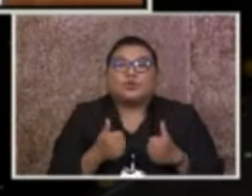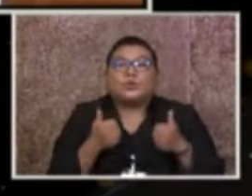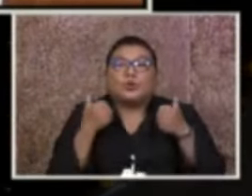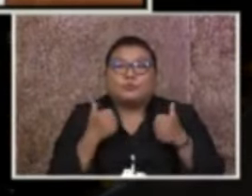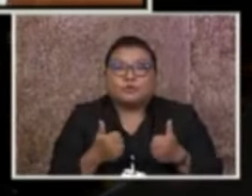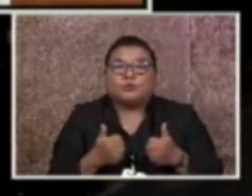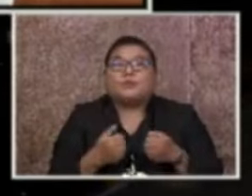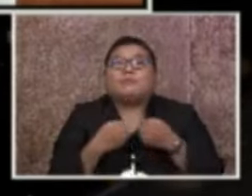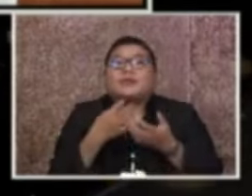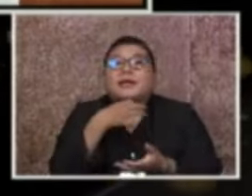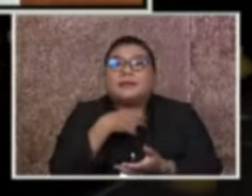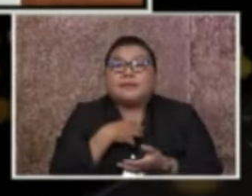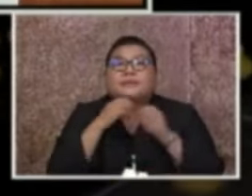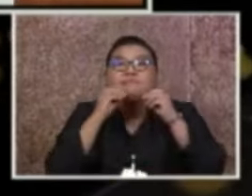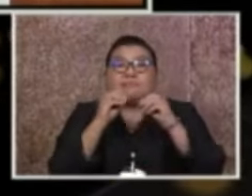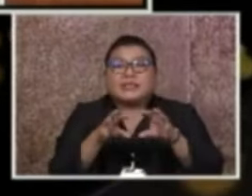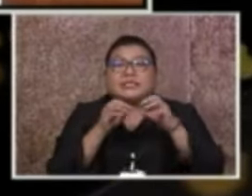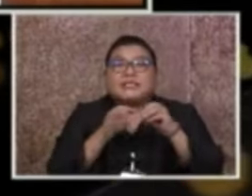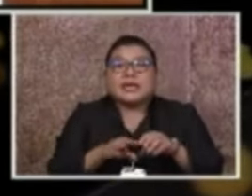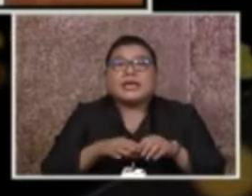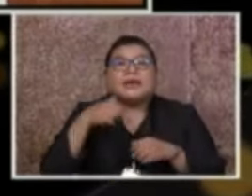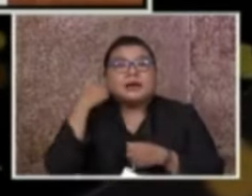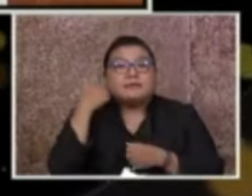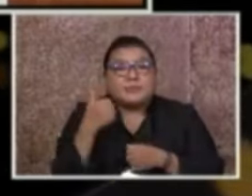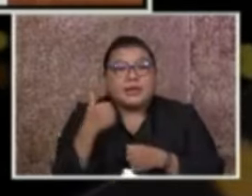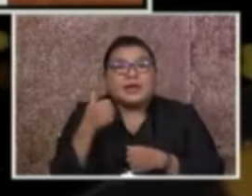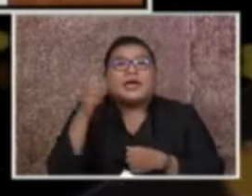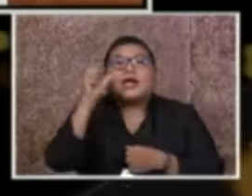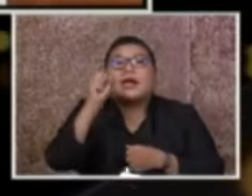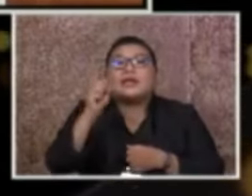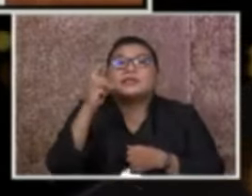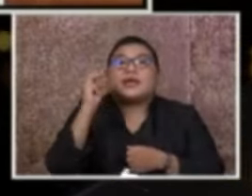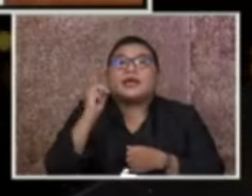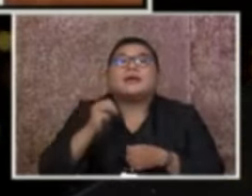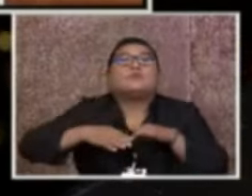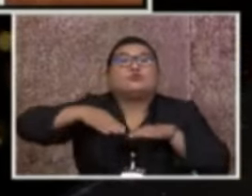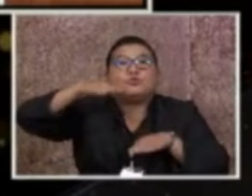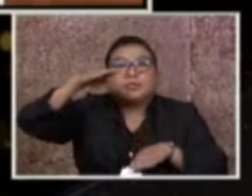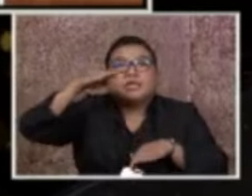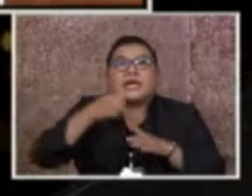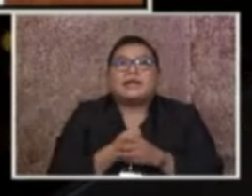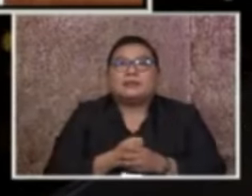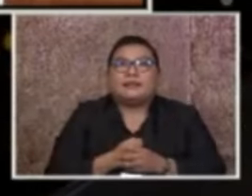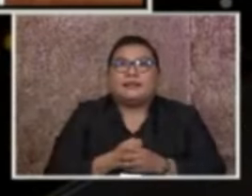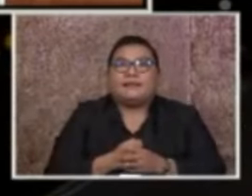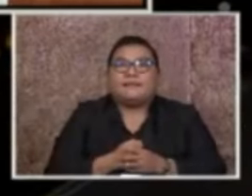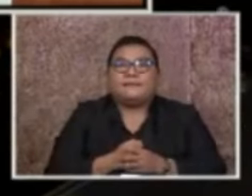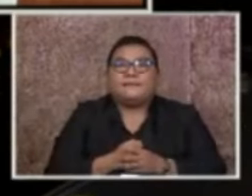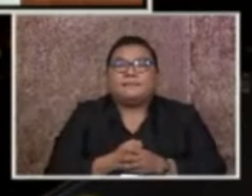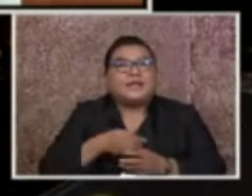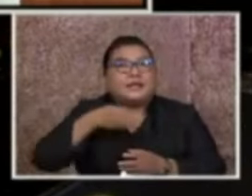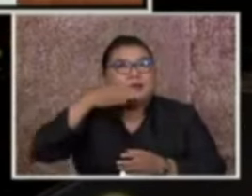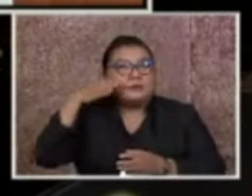pendidikan yang baik agar sumber daya manusianya terus meningkat karena generasi